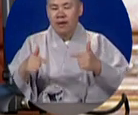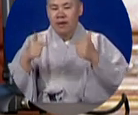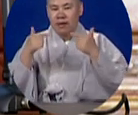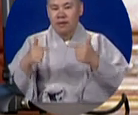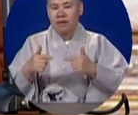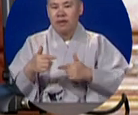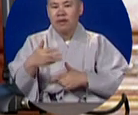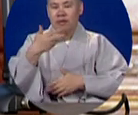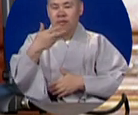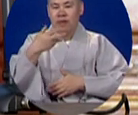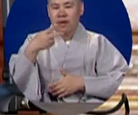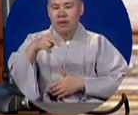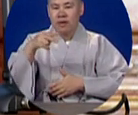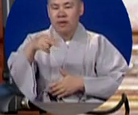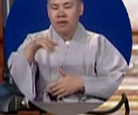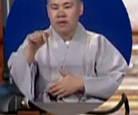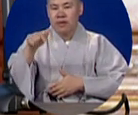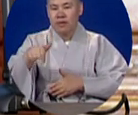팔식과 함께 있는 거예요